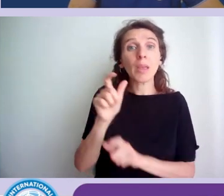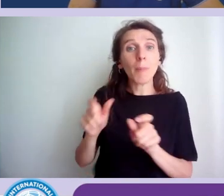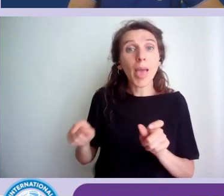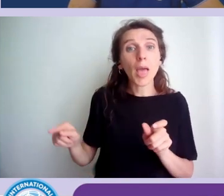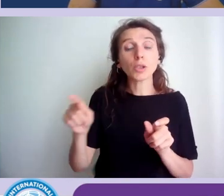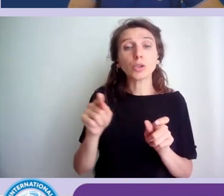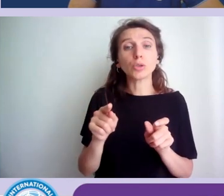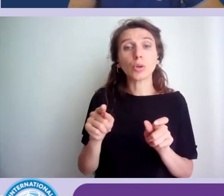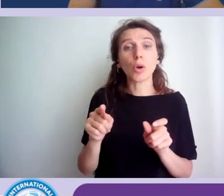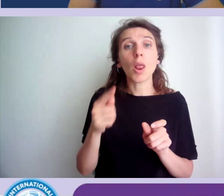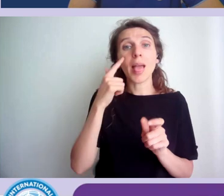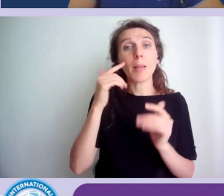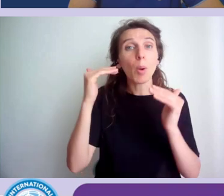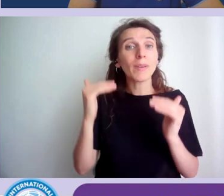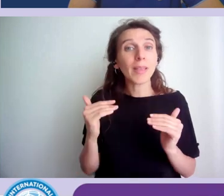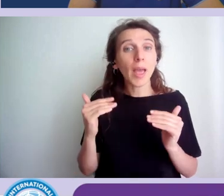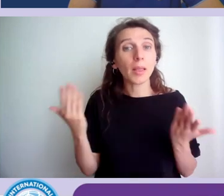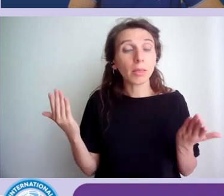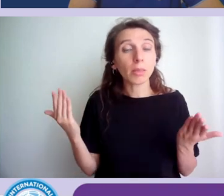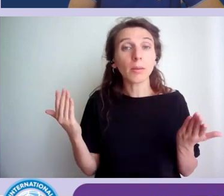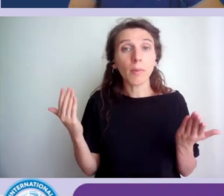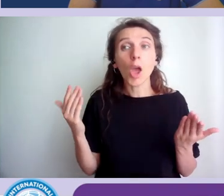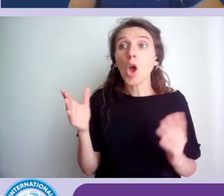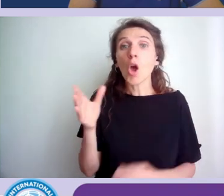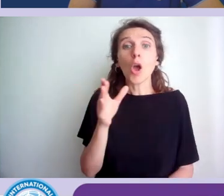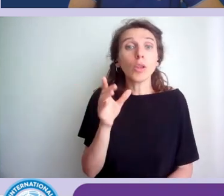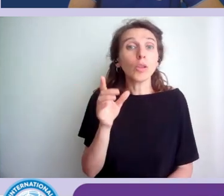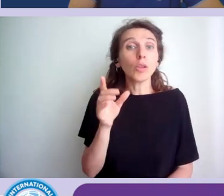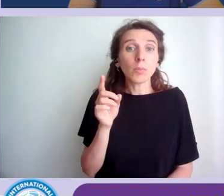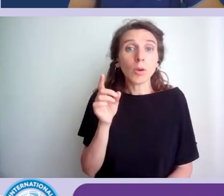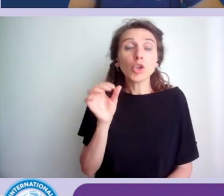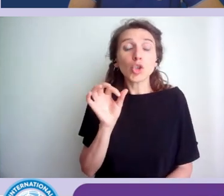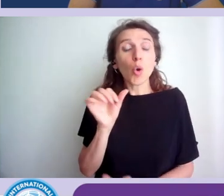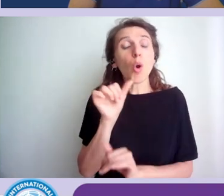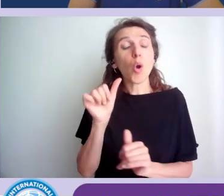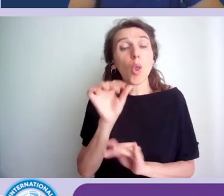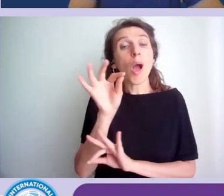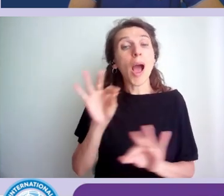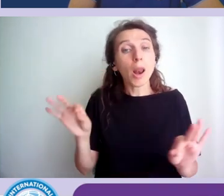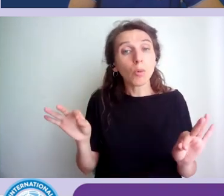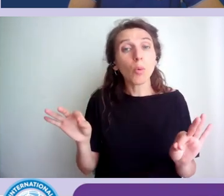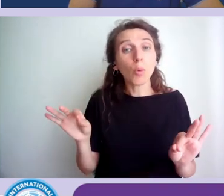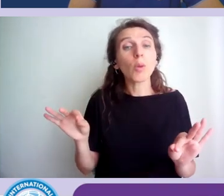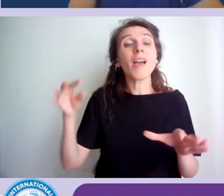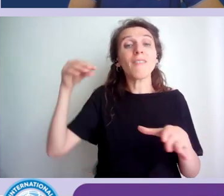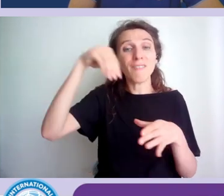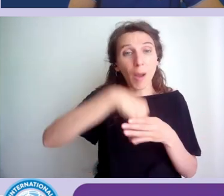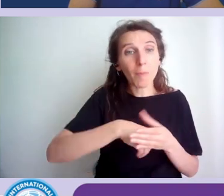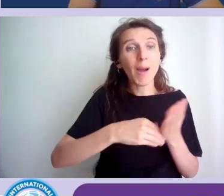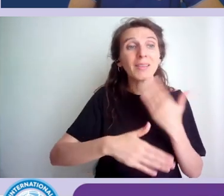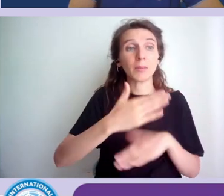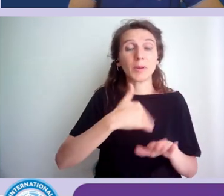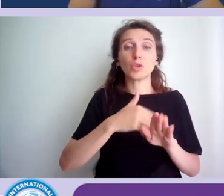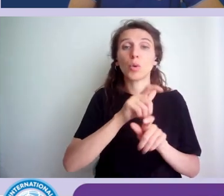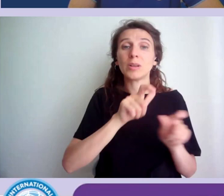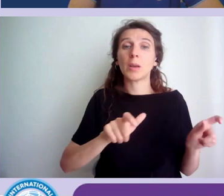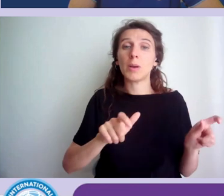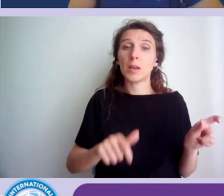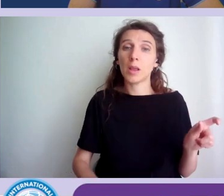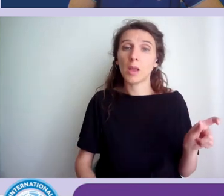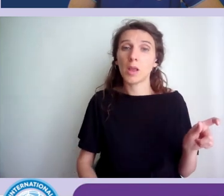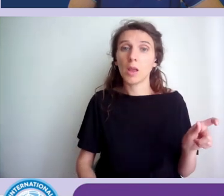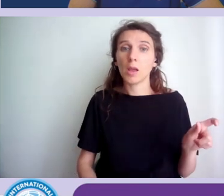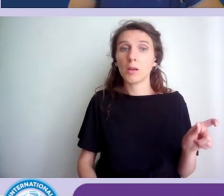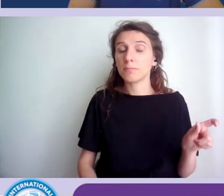persone con ipovisione non tutte sono rientrano nel nel l'ambito delle persone con disabilità